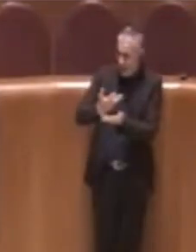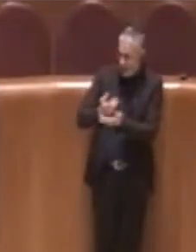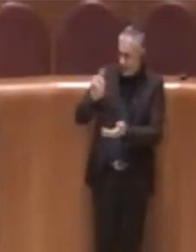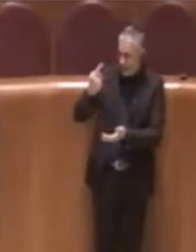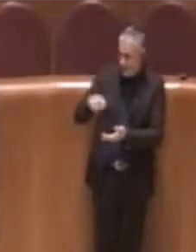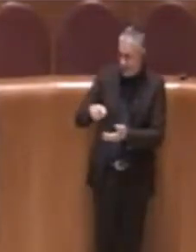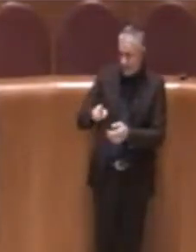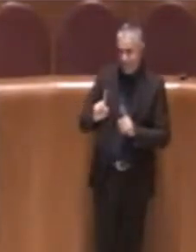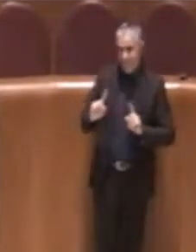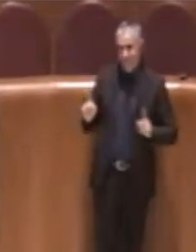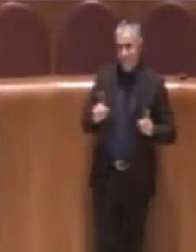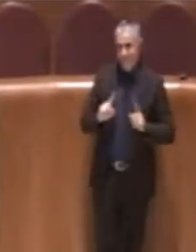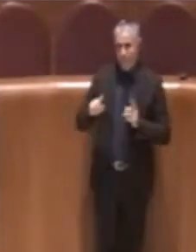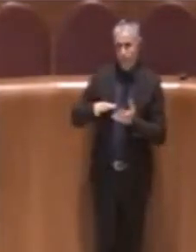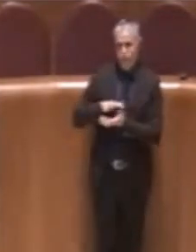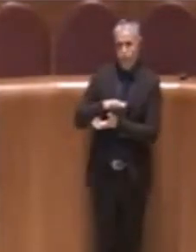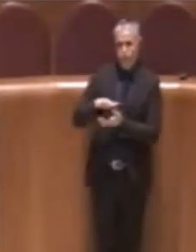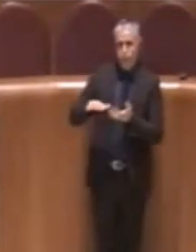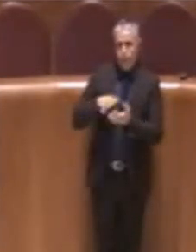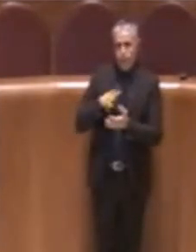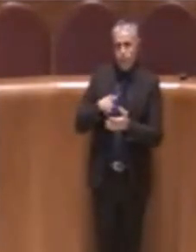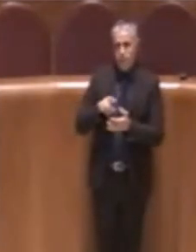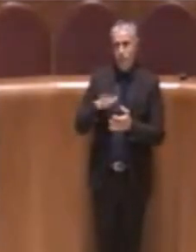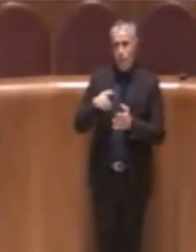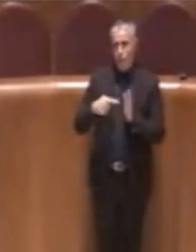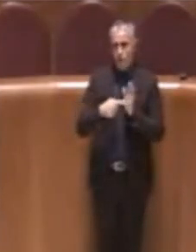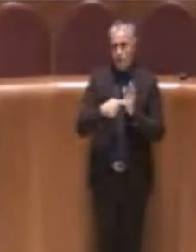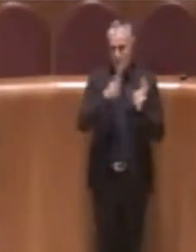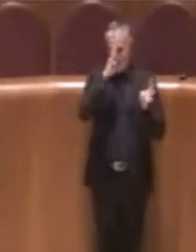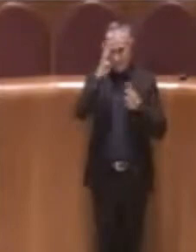non si è trasparenti o non si è compresa la delibera.